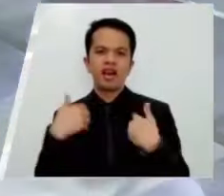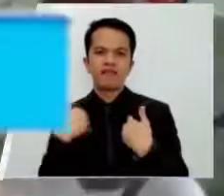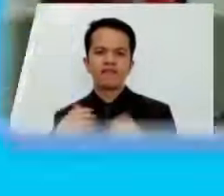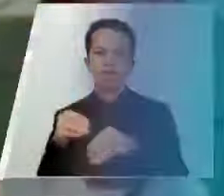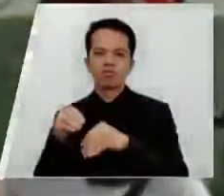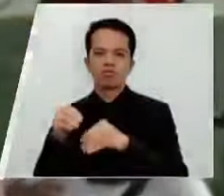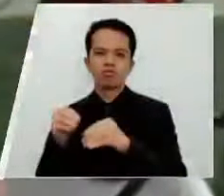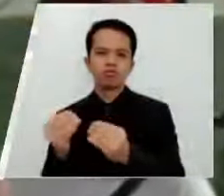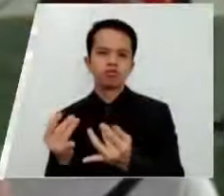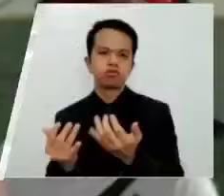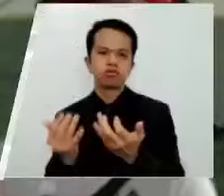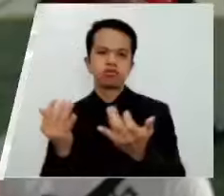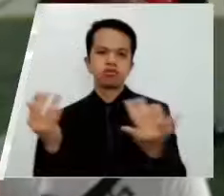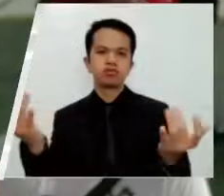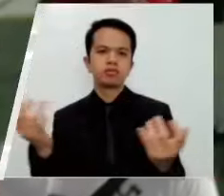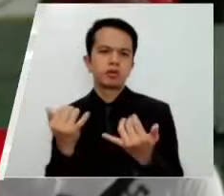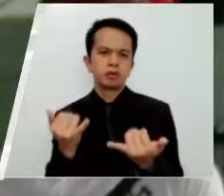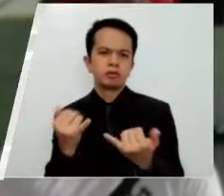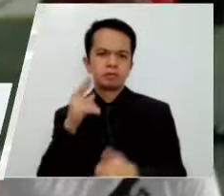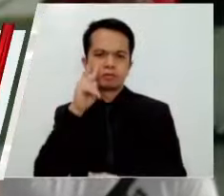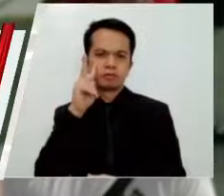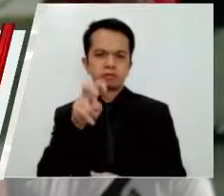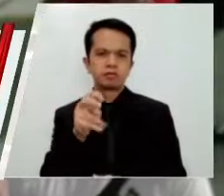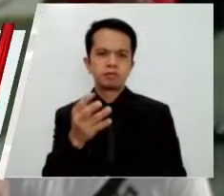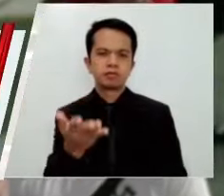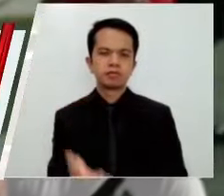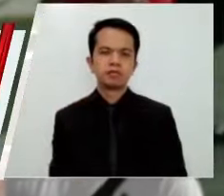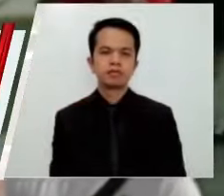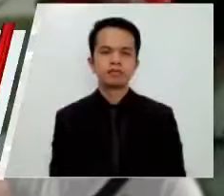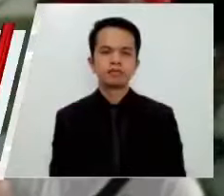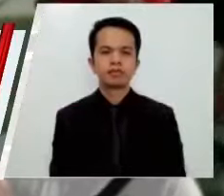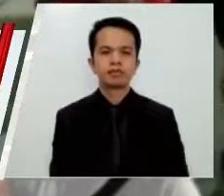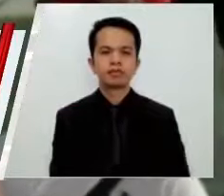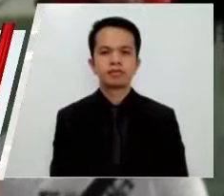Santos. Jamie?